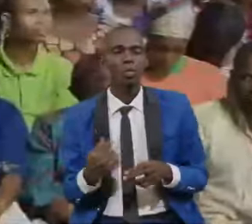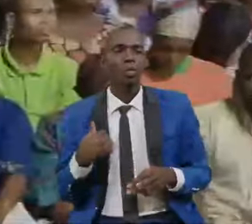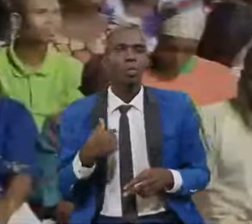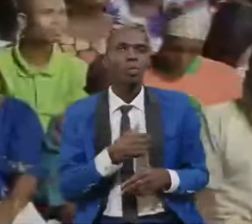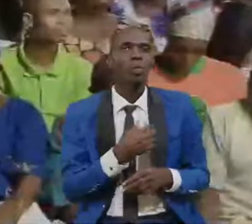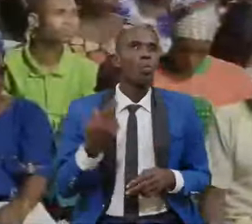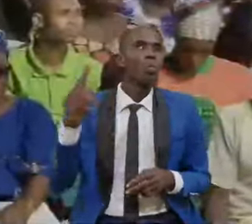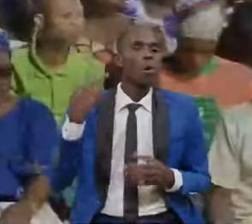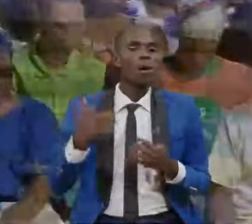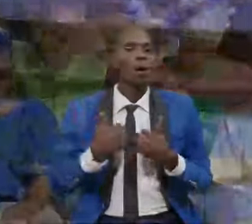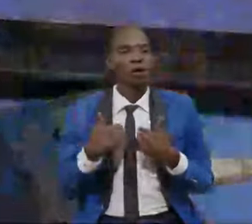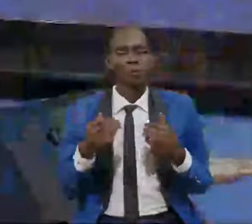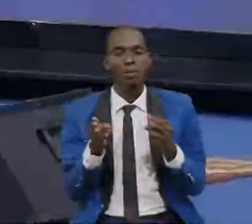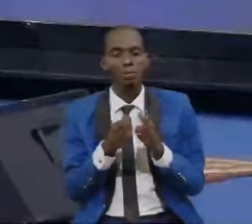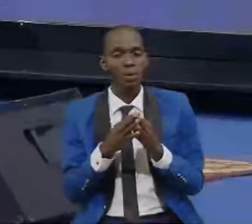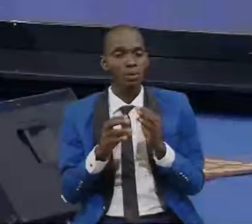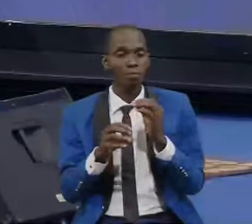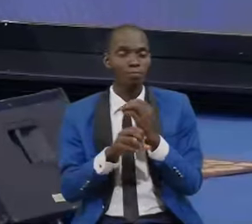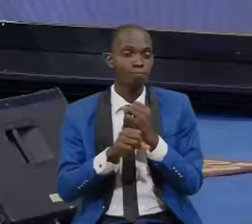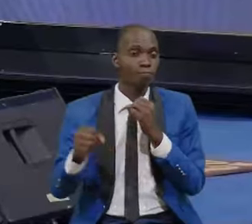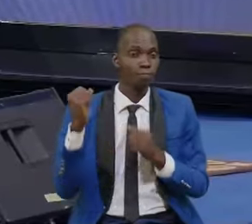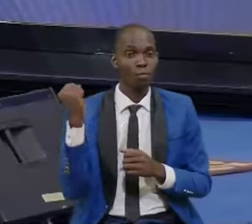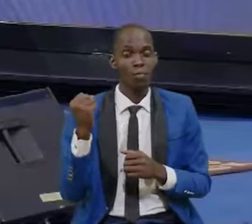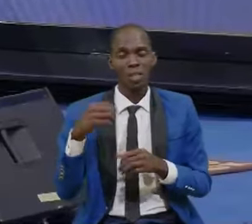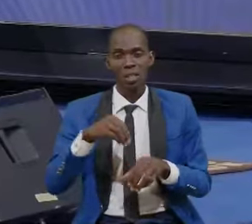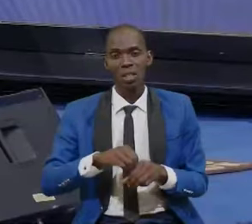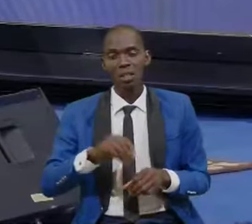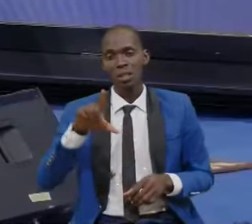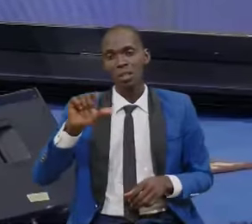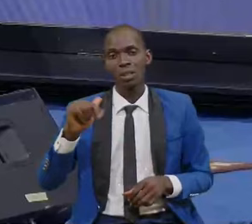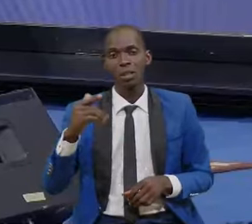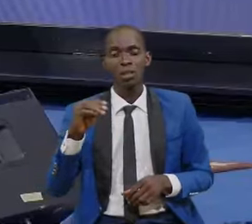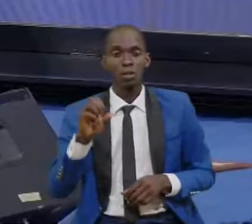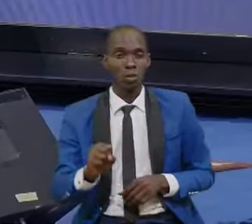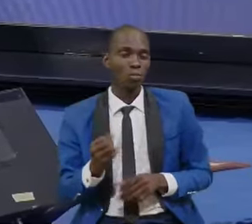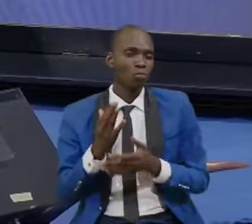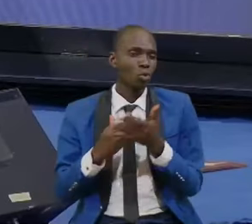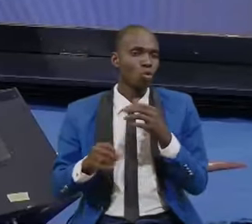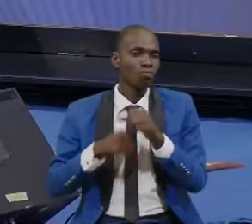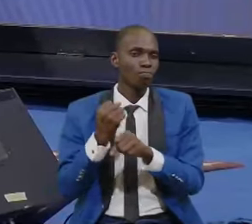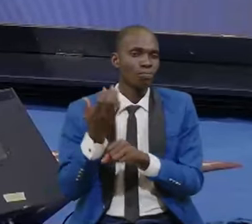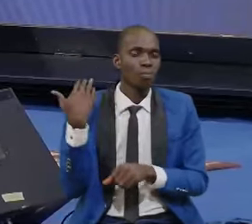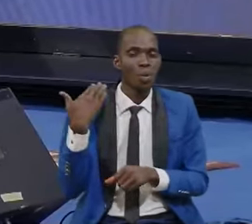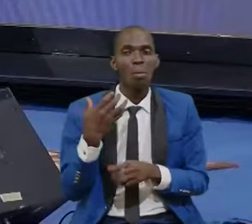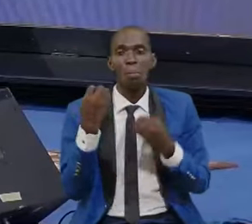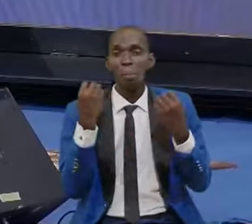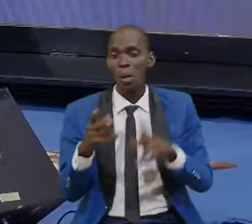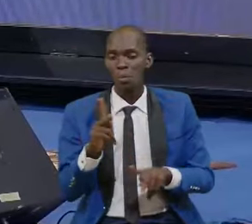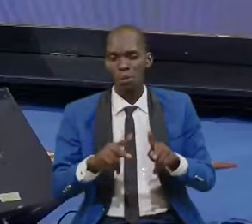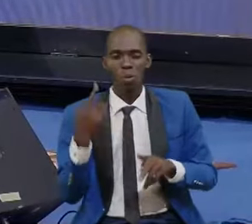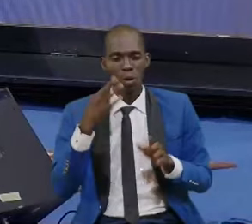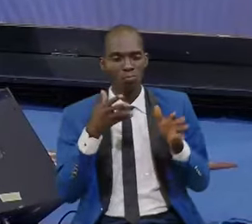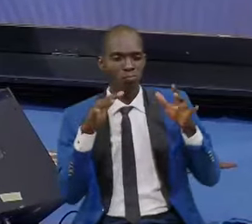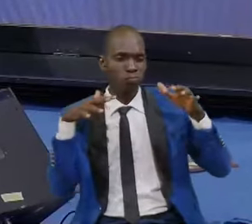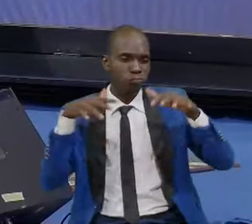Nous avions une croisade comme celle-ci à Lagos, il y a quelques années. Et beaucoup étaient là, comme